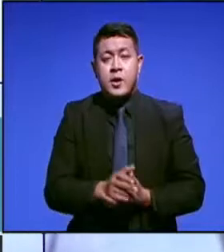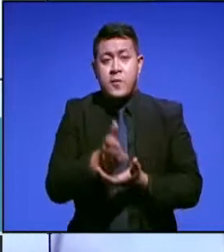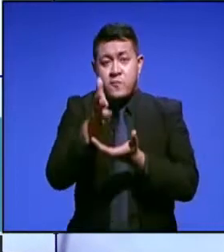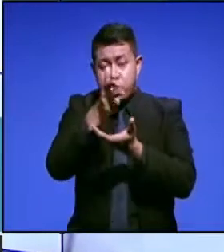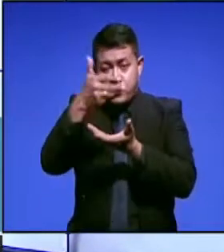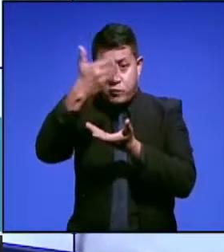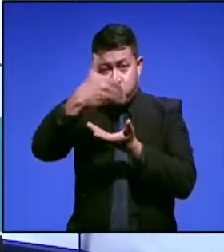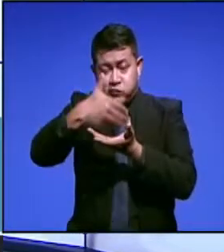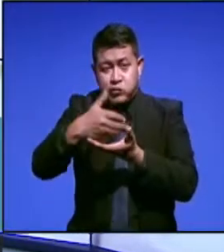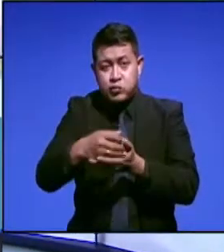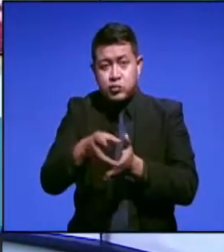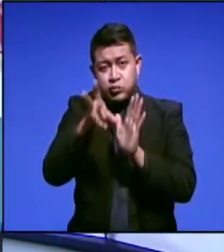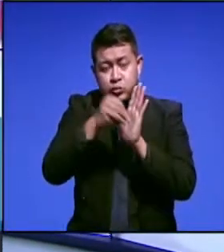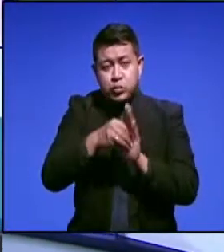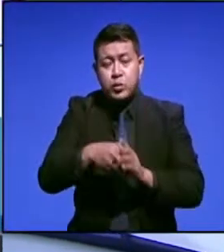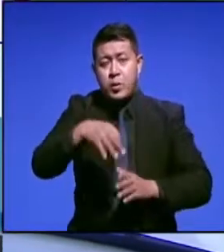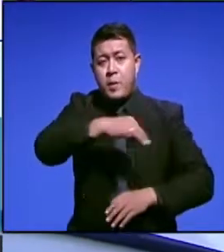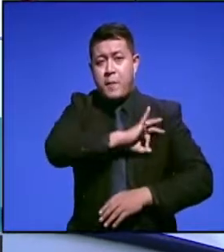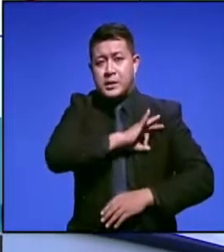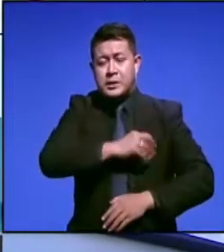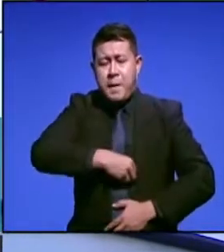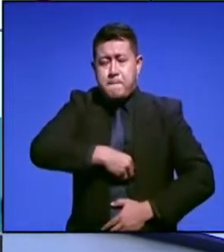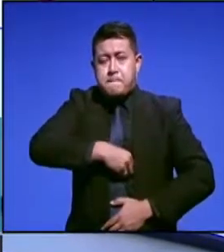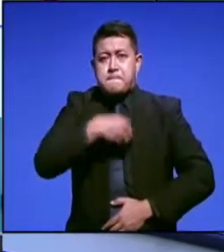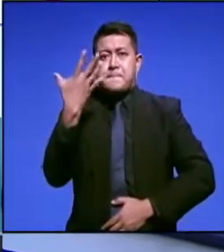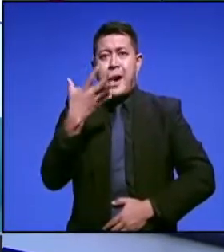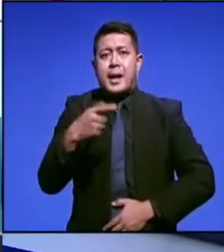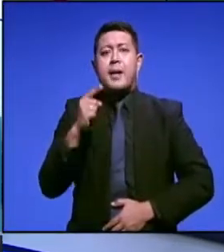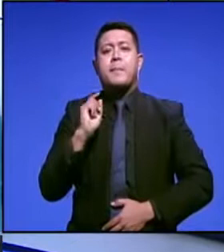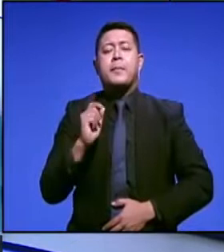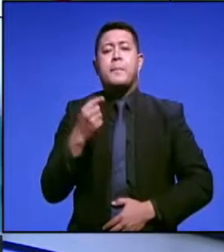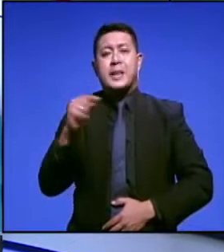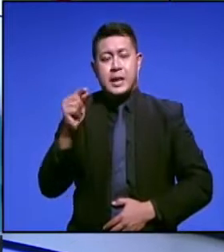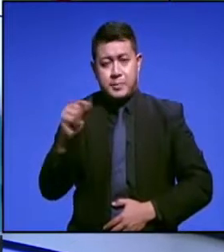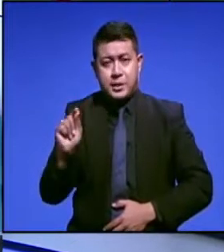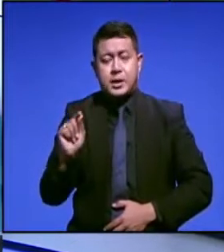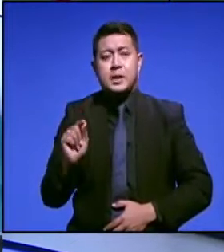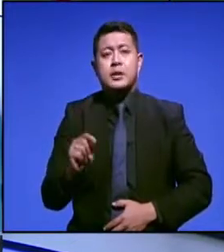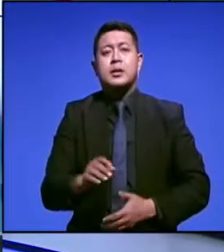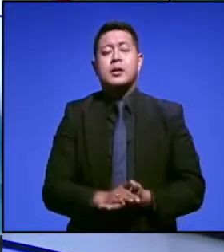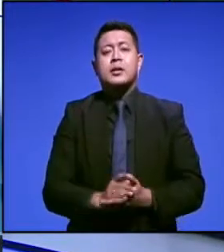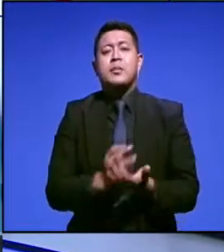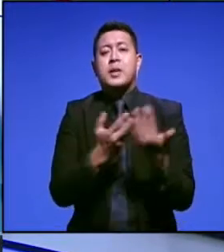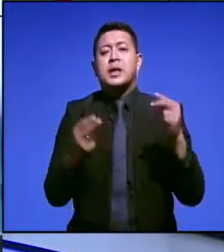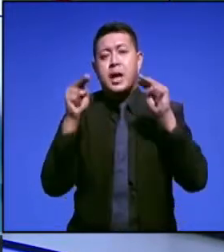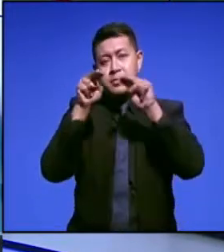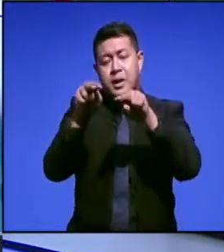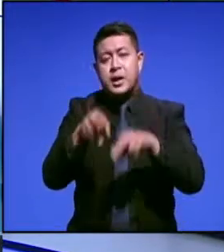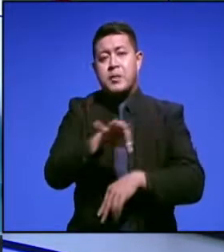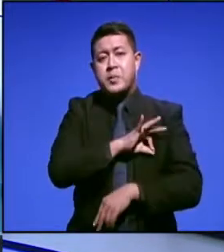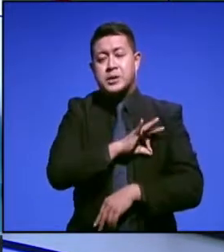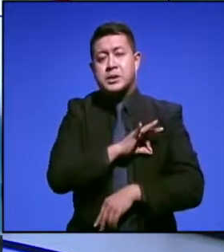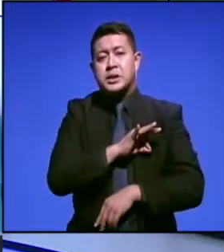Merekam kegeraman dan emosi Presiden atas kinerja Kabinet dalam menangani COVID-19 menjadi perhatian publik. Presiden